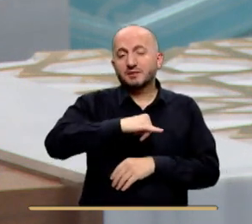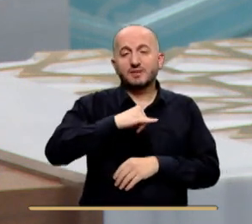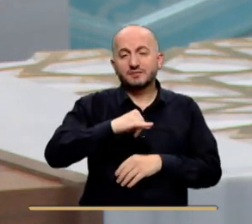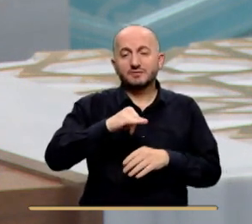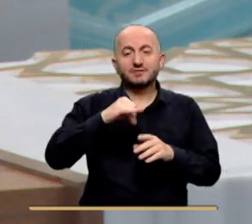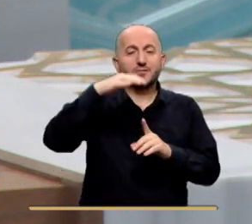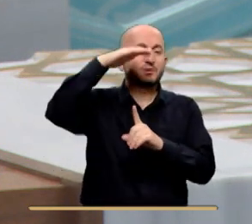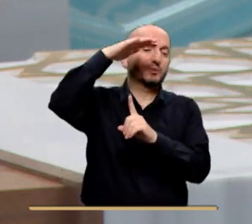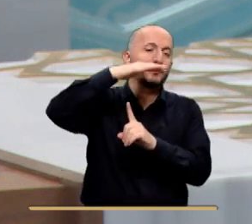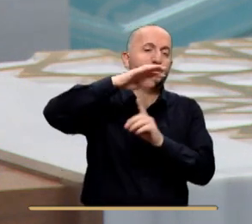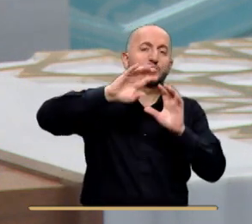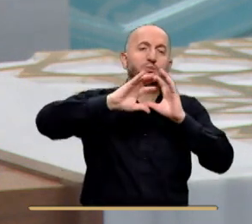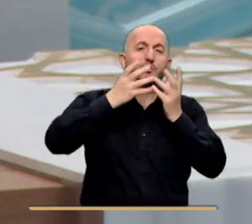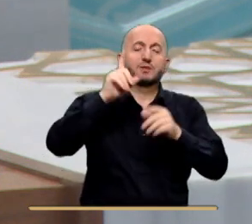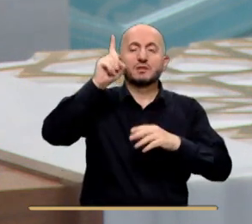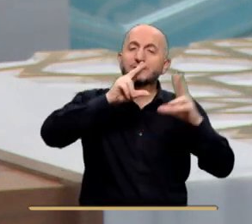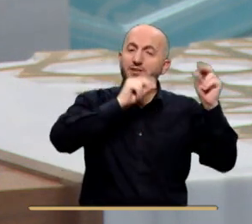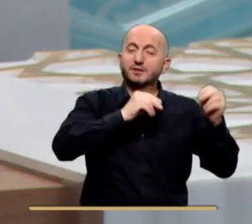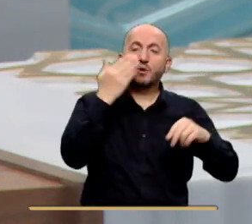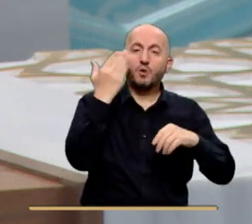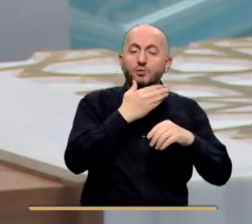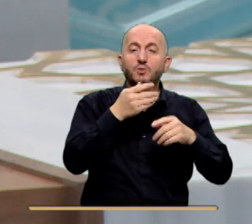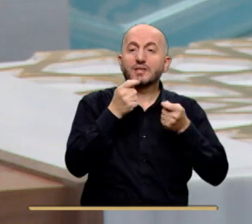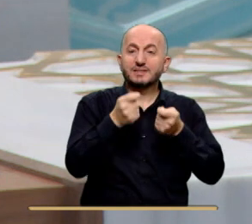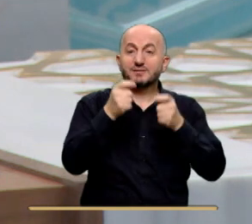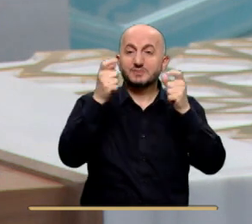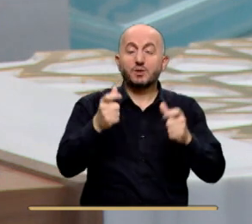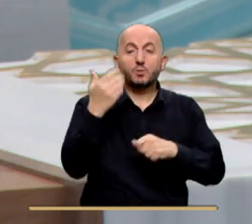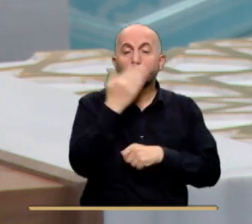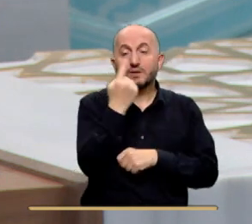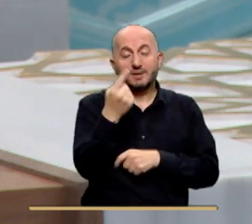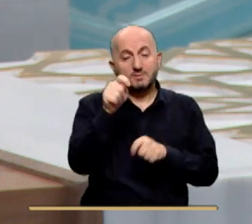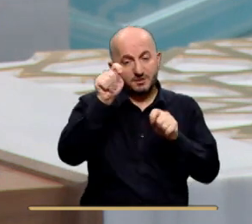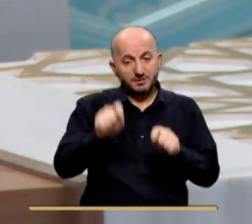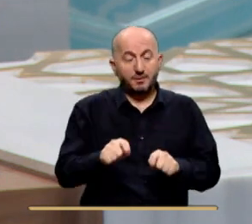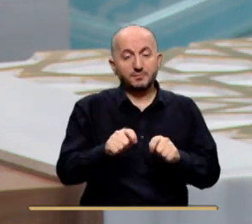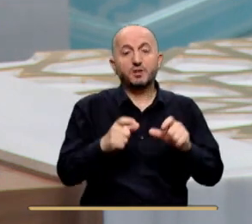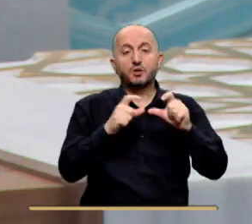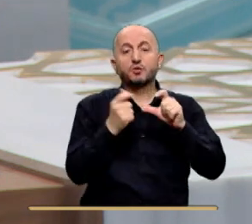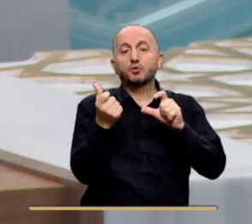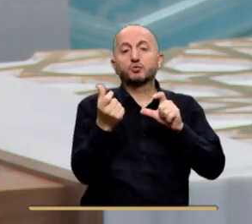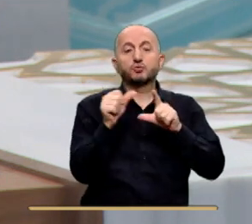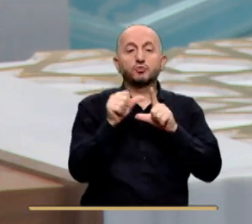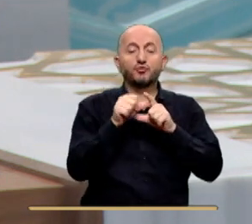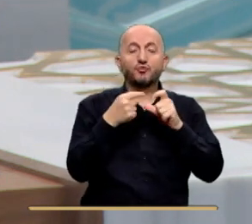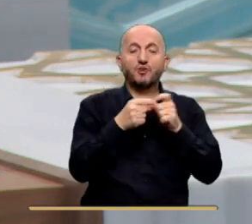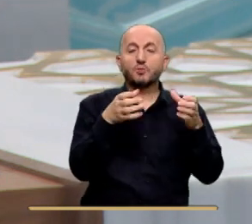gölgelik, dünyanın ilk yatılı mekteplerinden, medreselerinden, okullarından birini yaptı. Suffe ehlinin